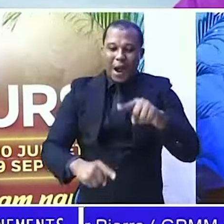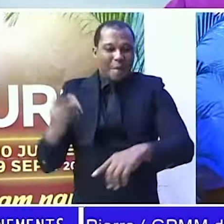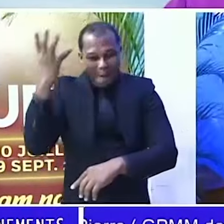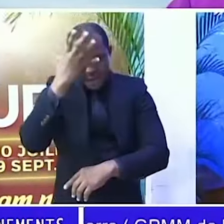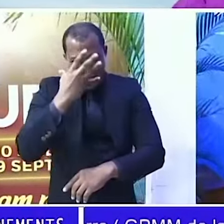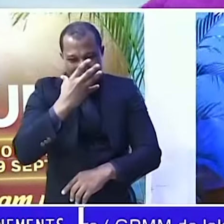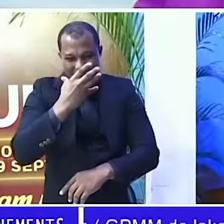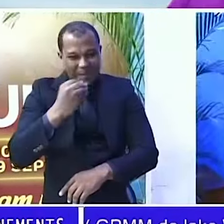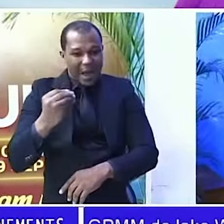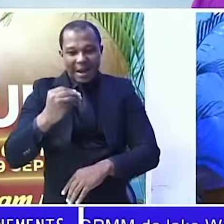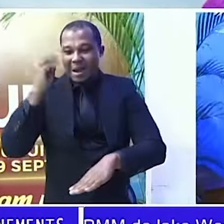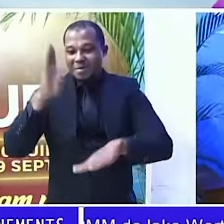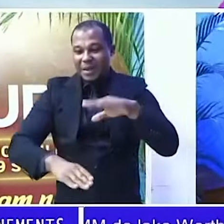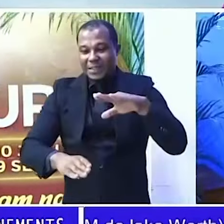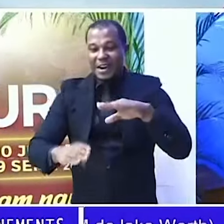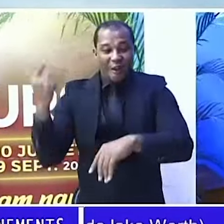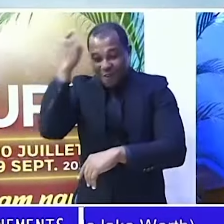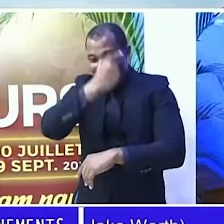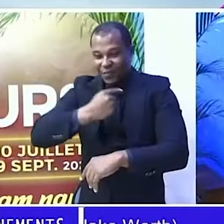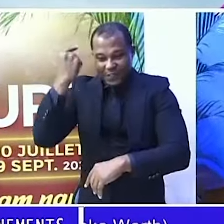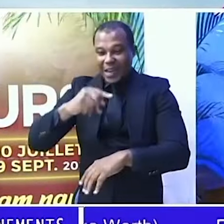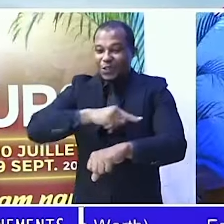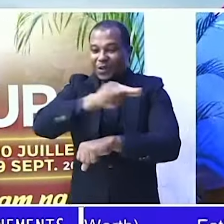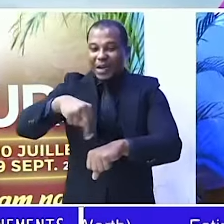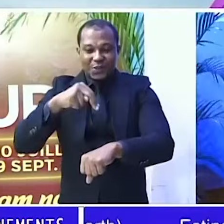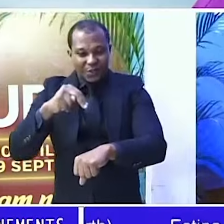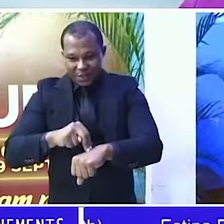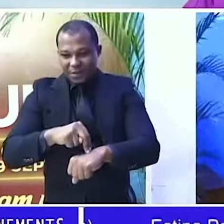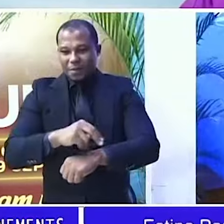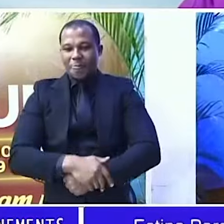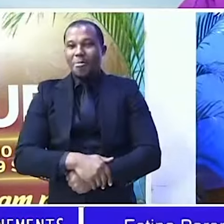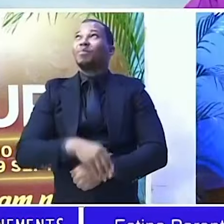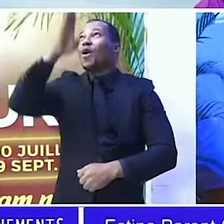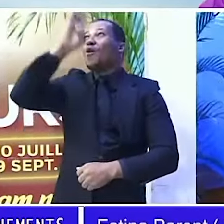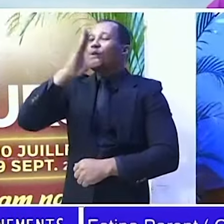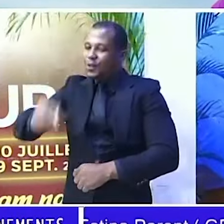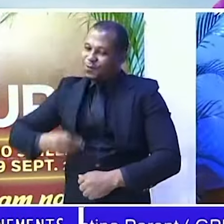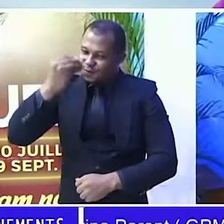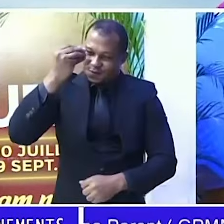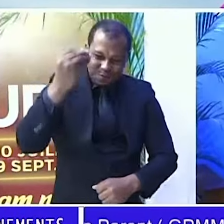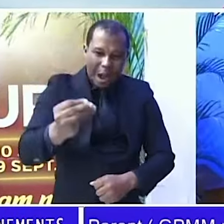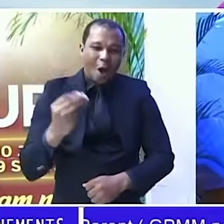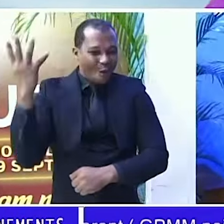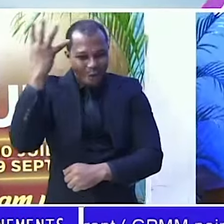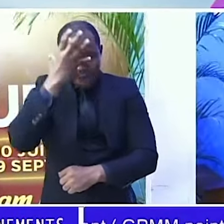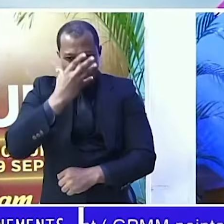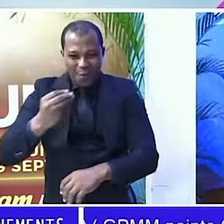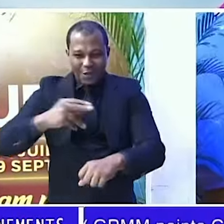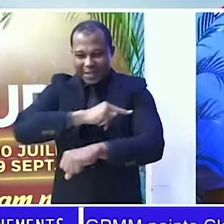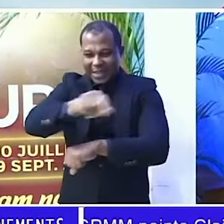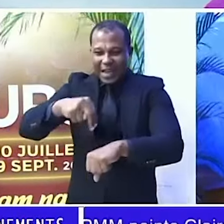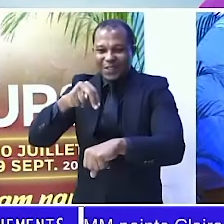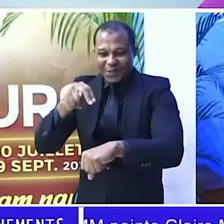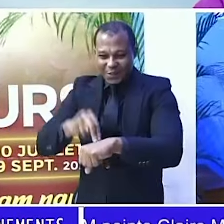naturel. Qu'on y a pas de là tout ça, bon Dieu, baou, comme beauté naturelle, moun nan la pomme avec des cols, qu'on prenne percé non à